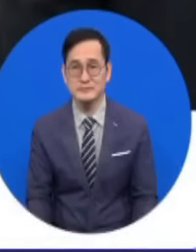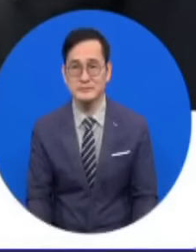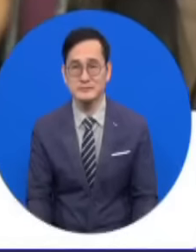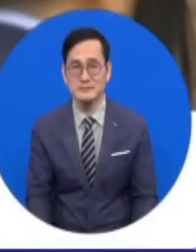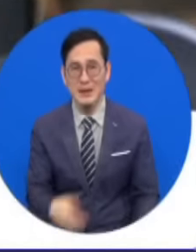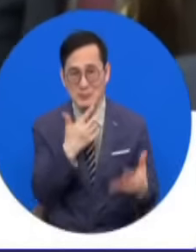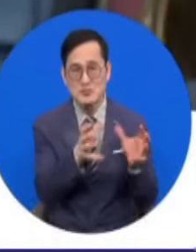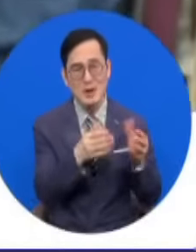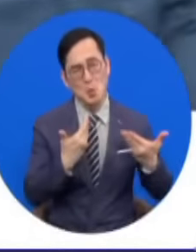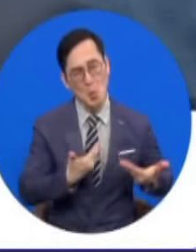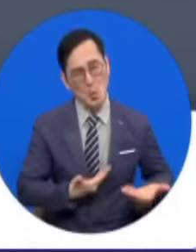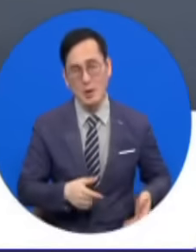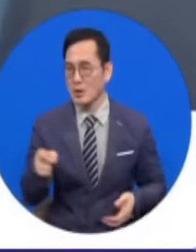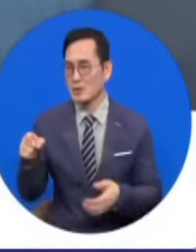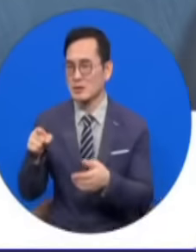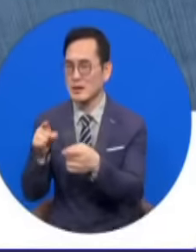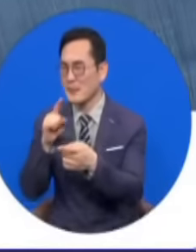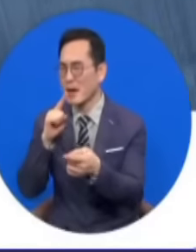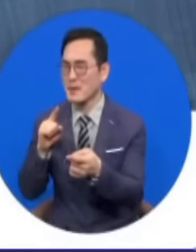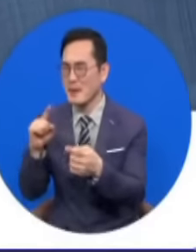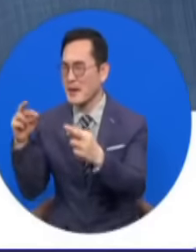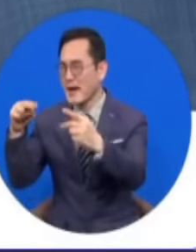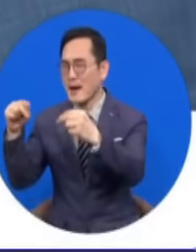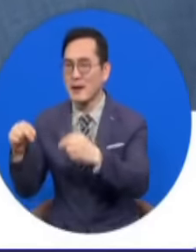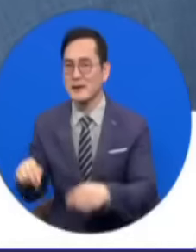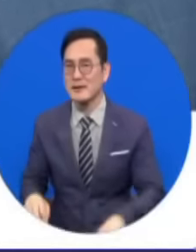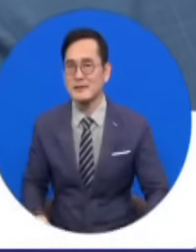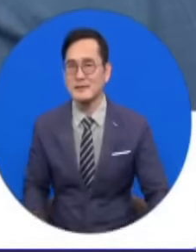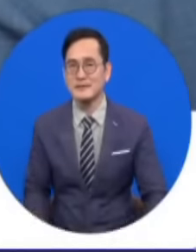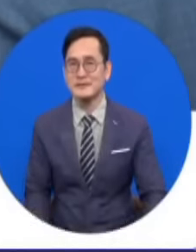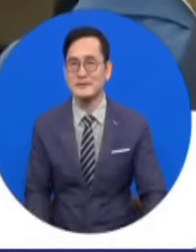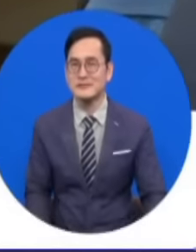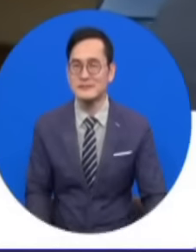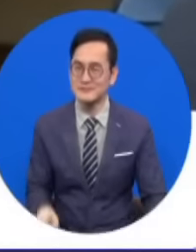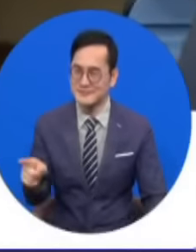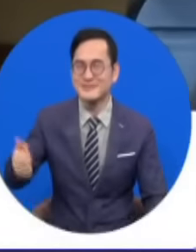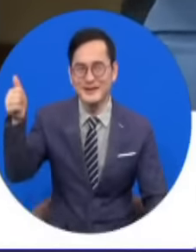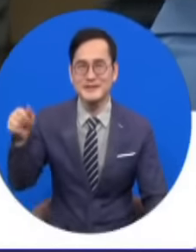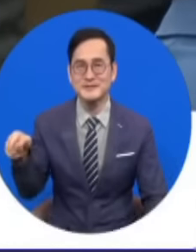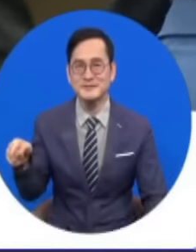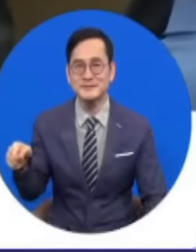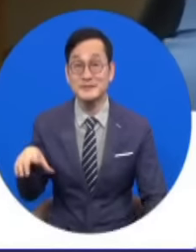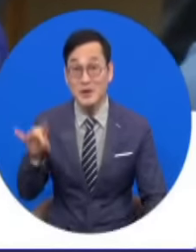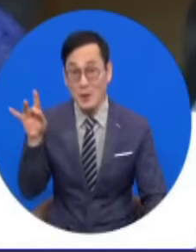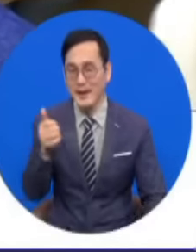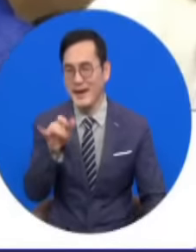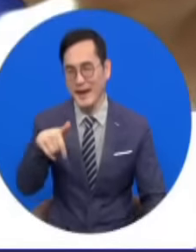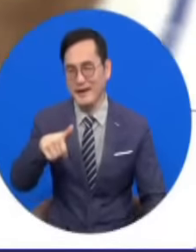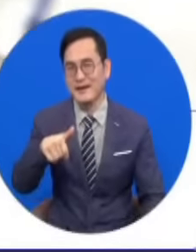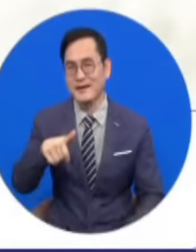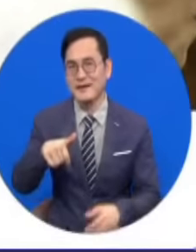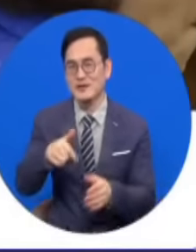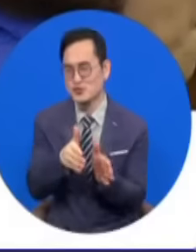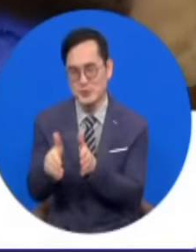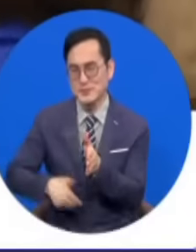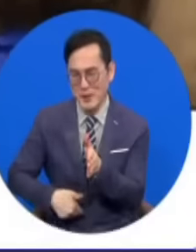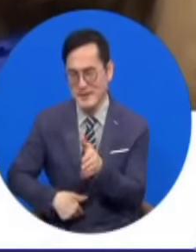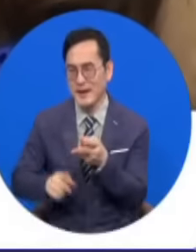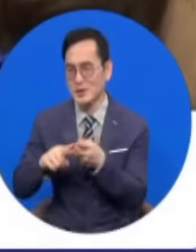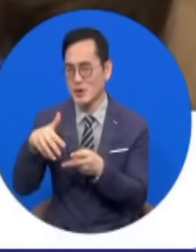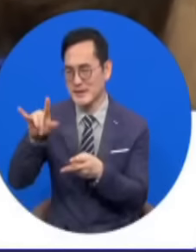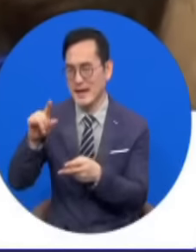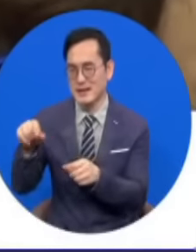시끄게 나은데 맨 처음에 어 핵무장론을 가지고 논란 있었죠 그다음에 어 최상병